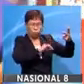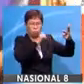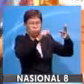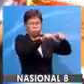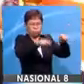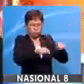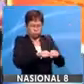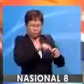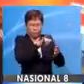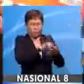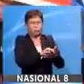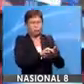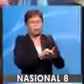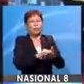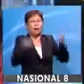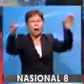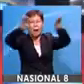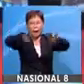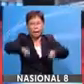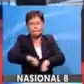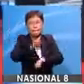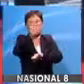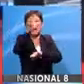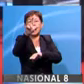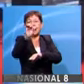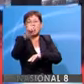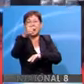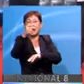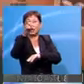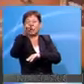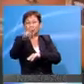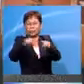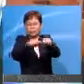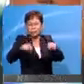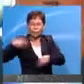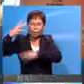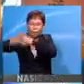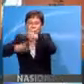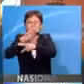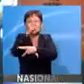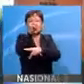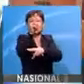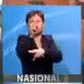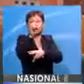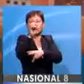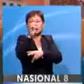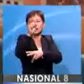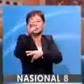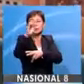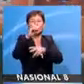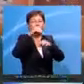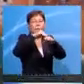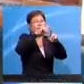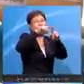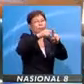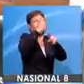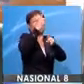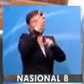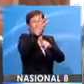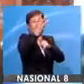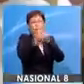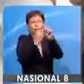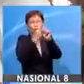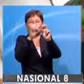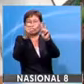tersebut terdahulu Lembah lenggong menerima pengiktirafan sebagai tapak warisan UNESCO pada Jun 2012 Datuk Seri Mohamad